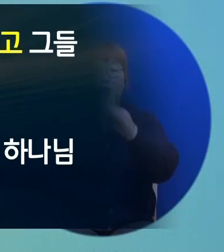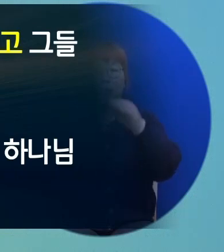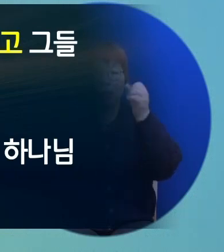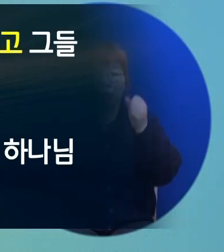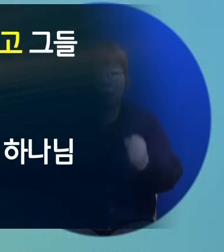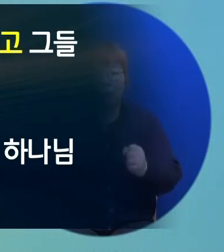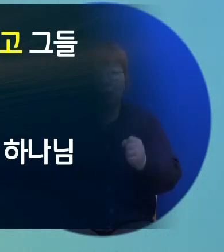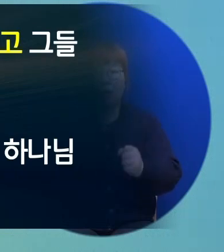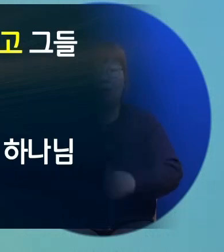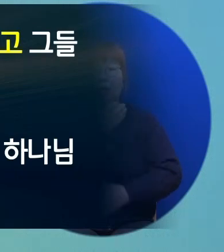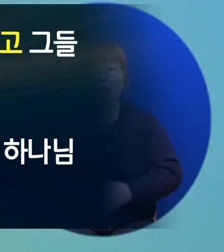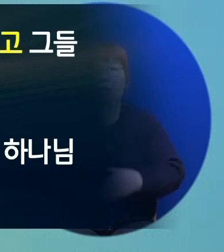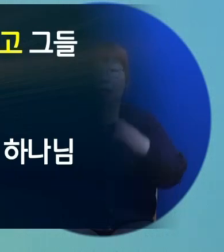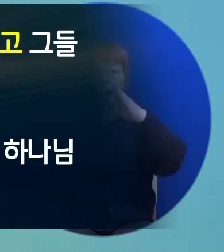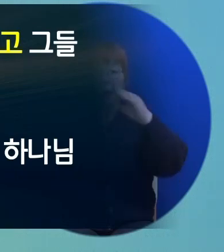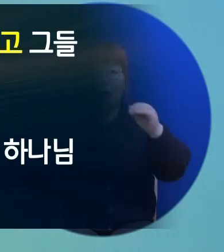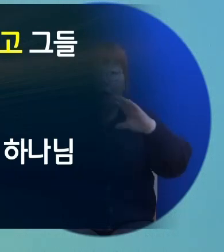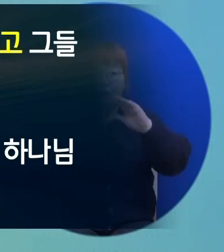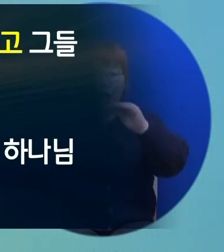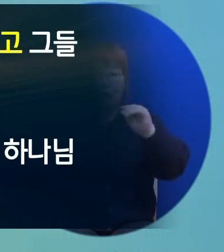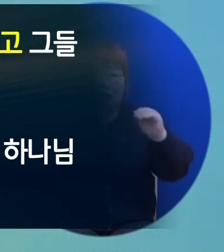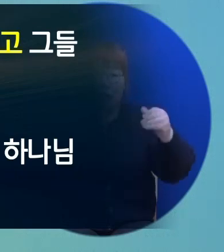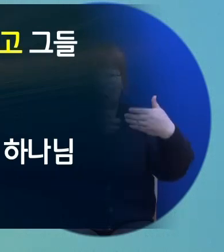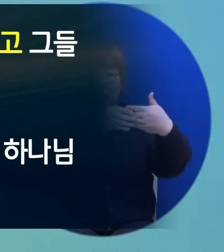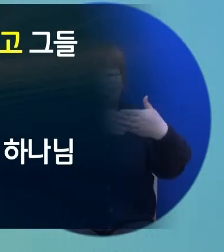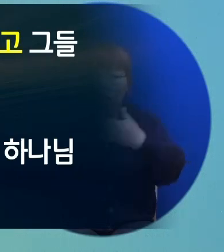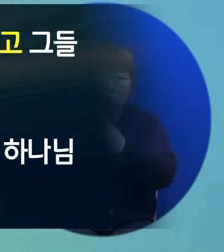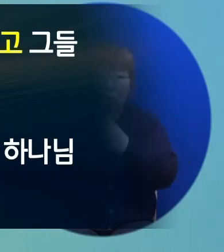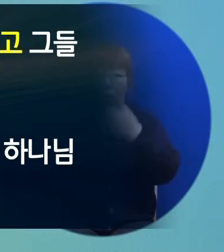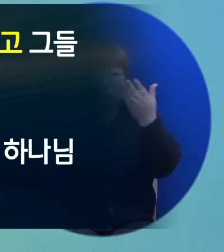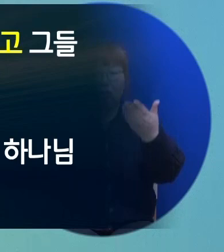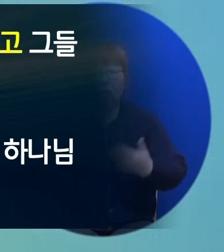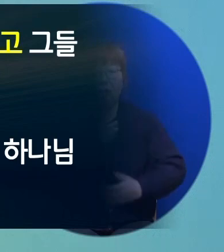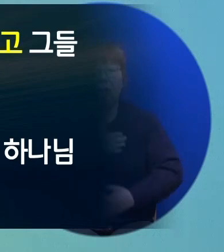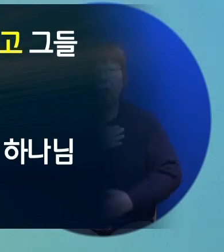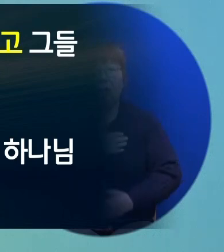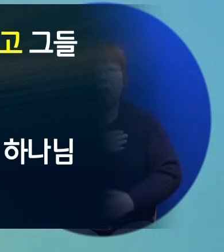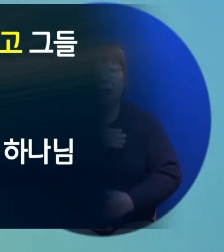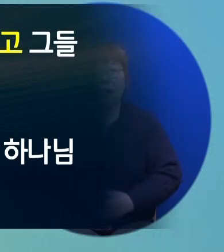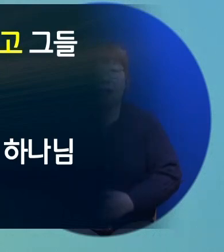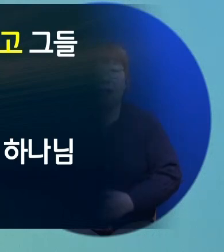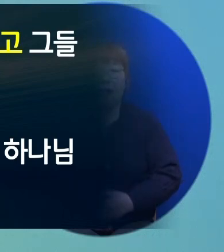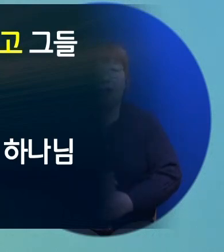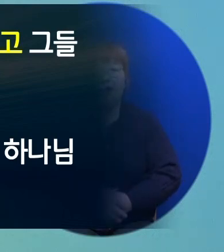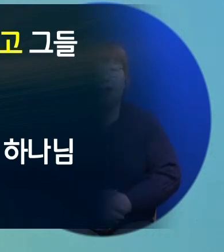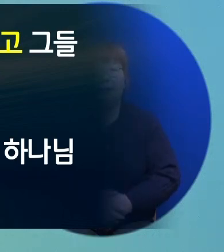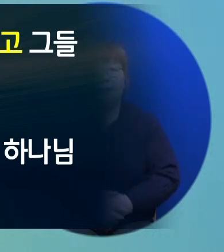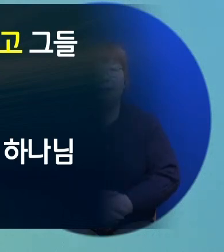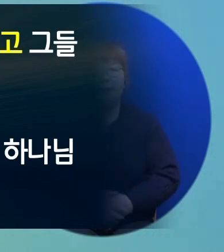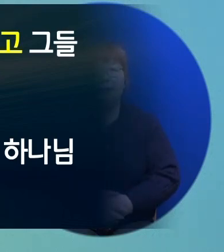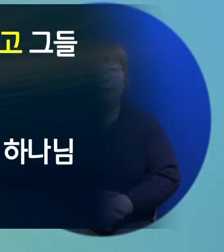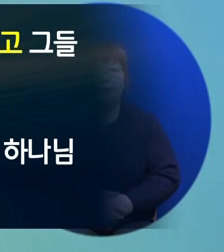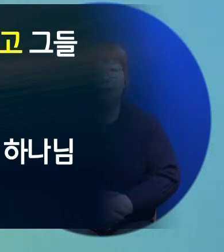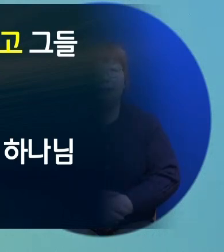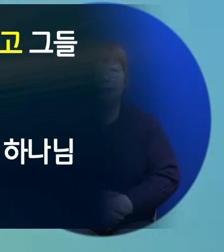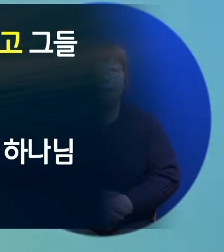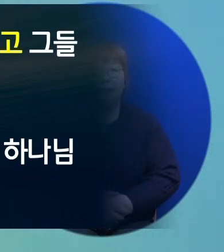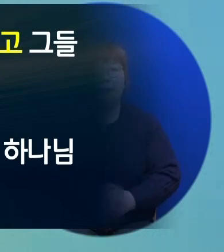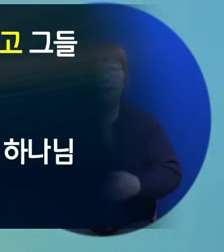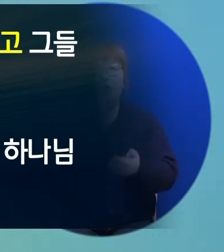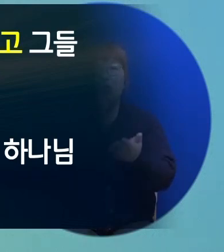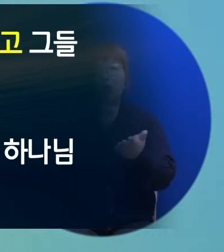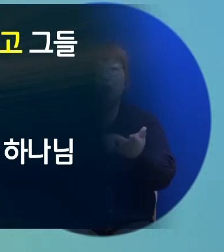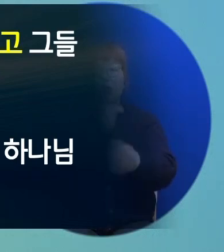그들 애굽 땅에서 인도하여 낸 줄 알리라. 이 말씀을 쉬운